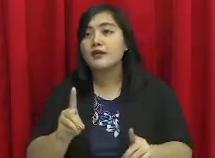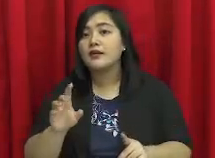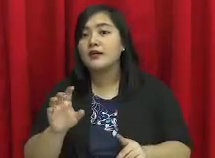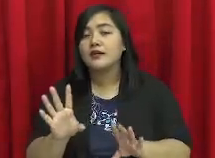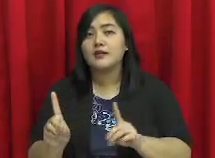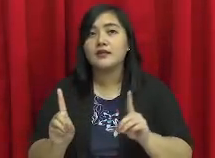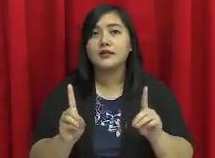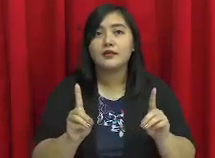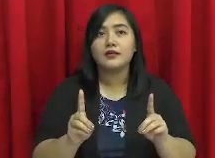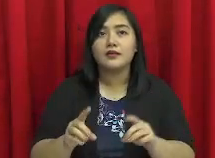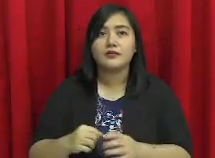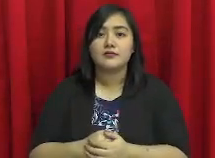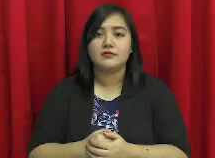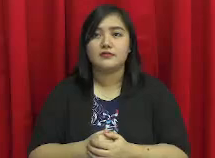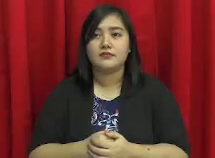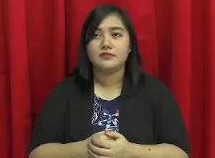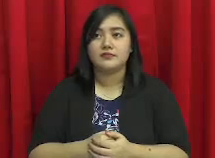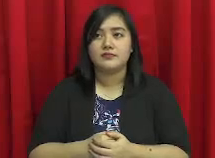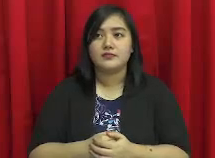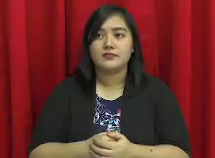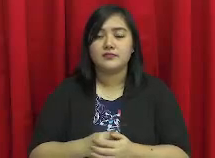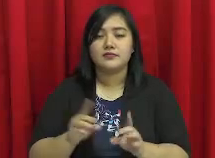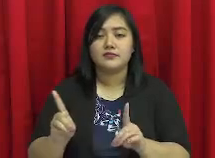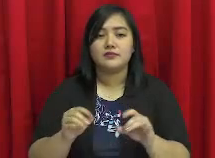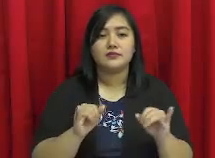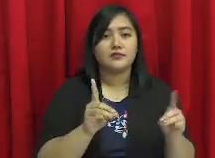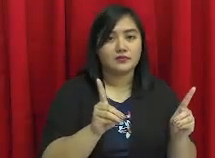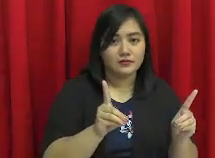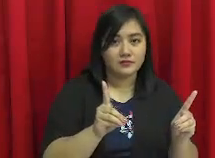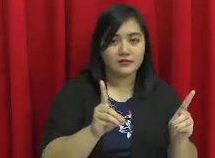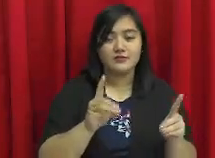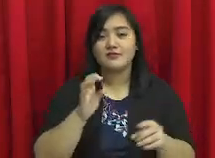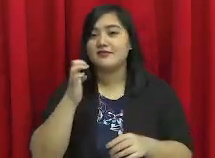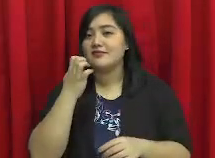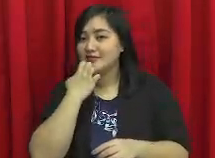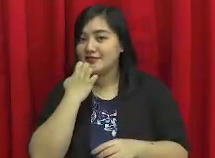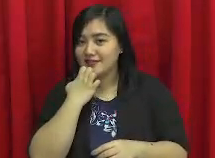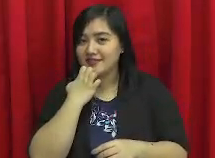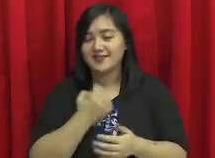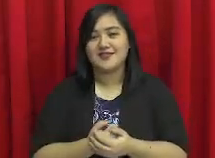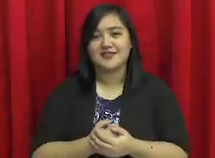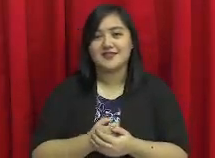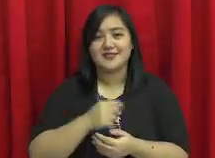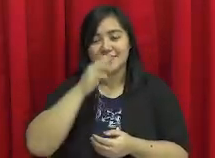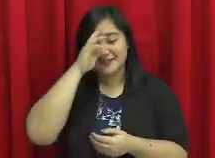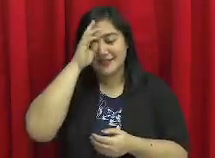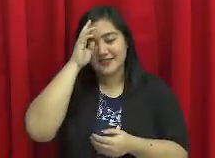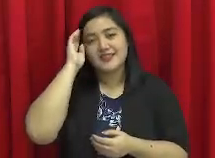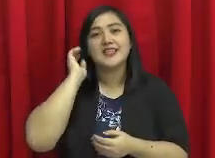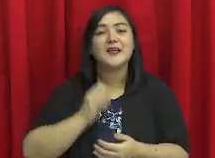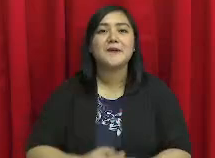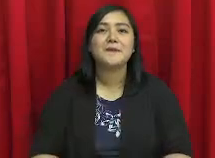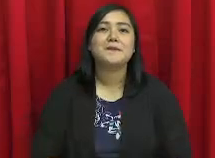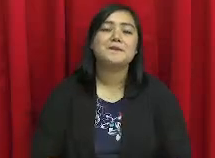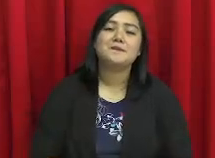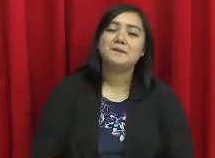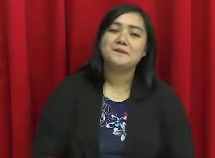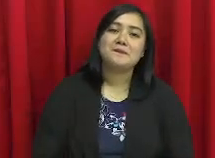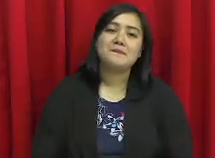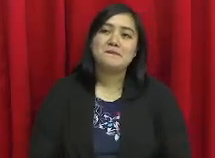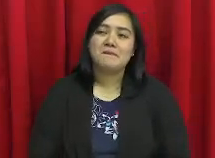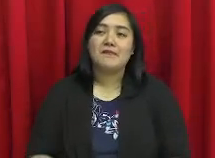Katulad kanina, kita ko yung nagbibiro din si Sir Tito kanina. Sabi nga ni Sir Tito, pag sinabi ng misis,